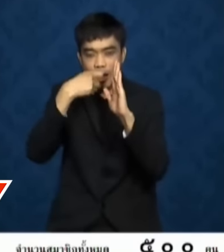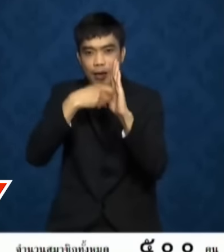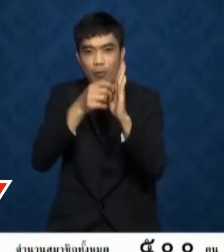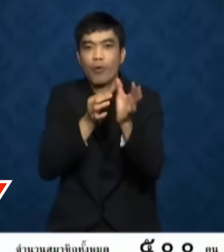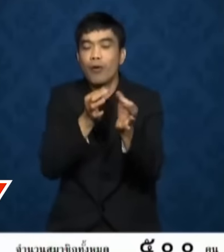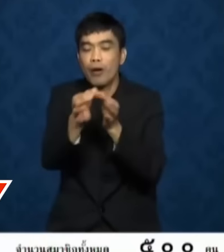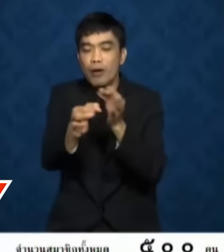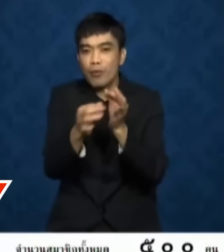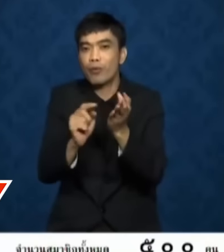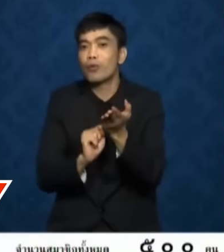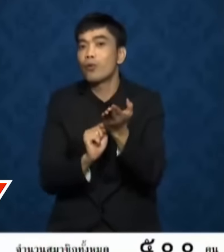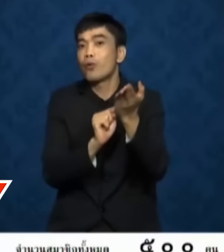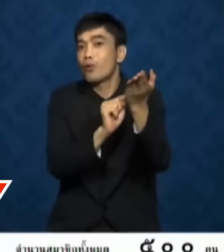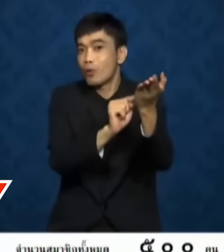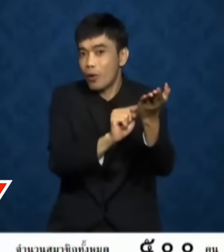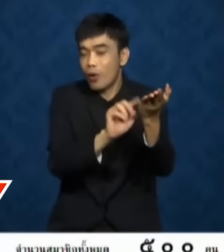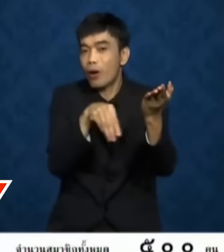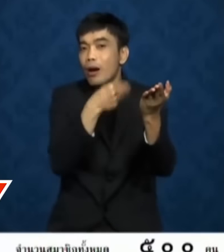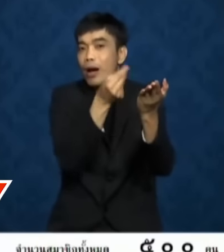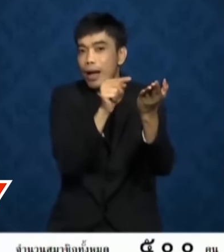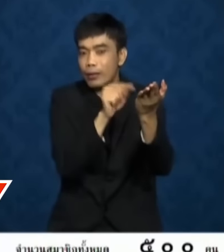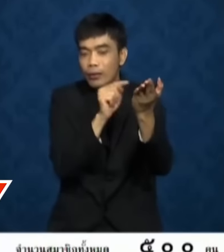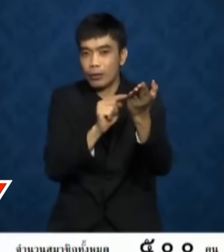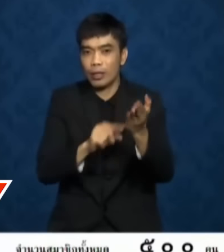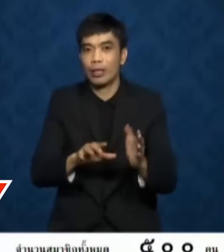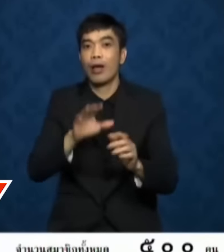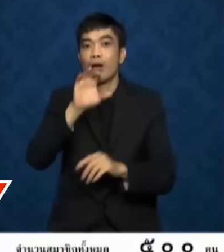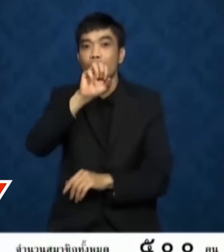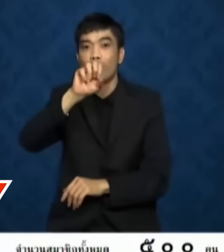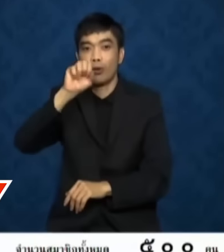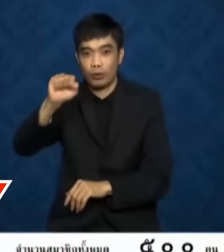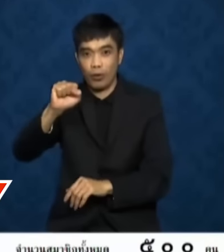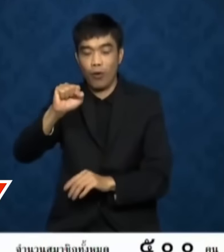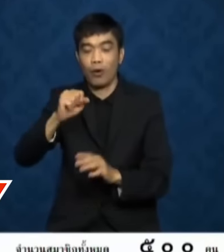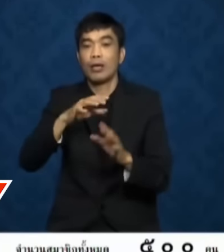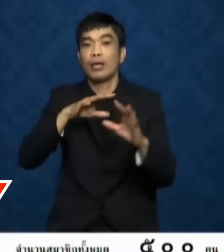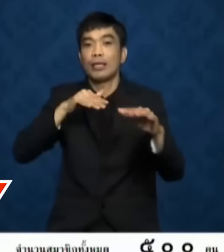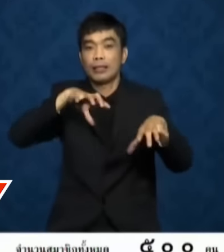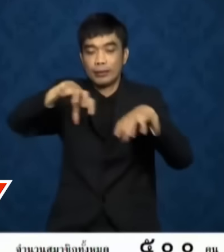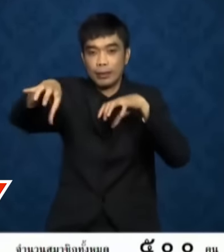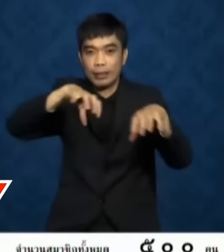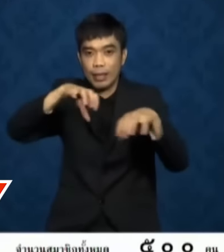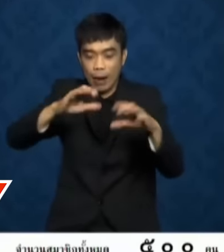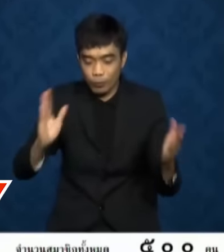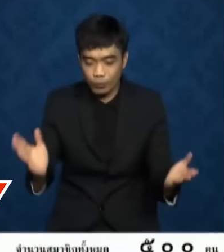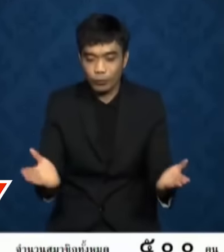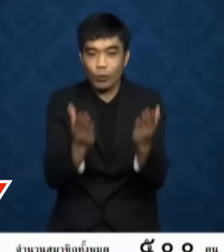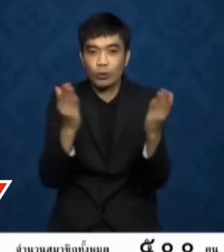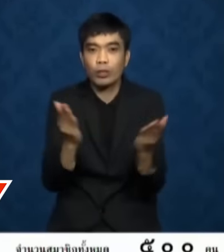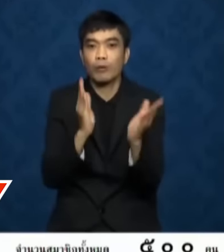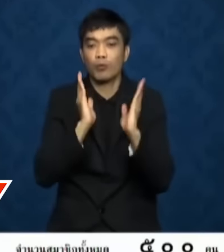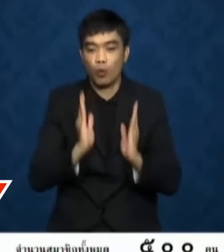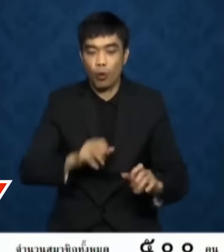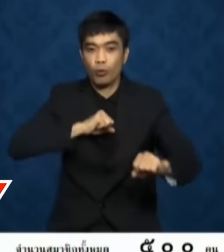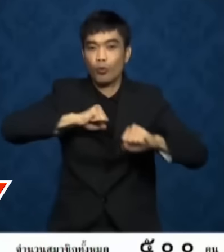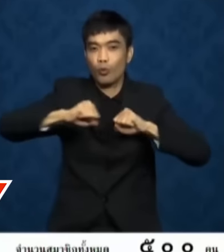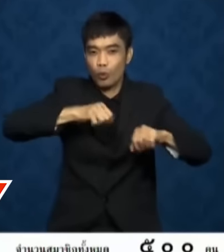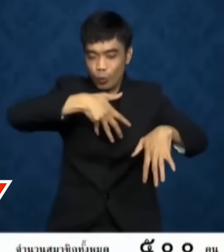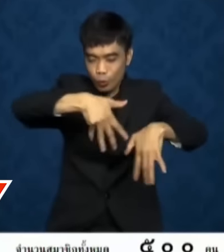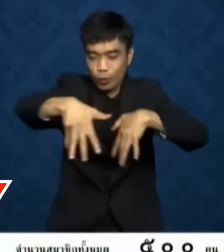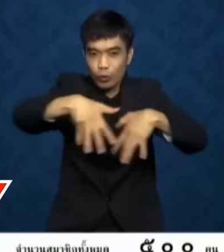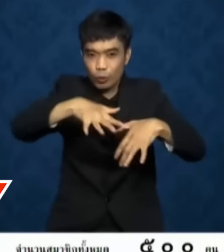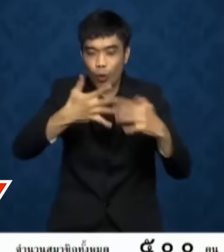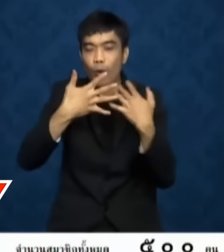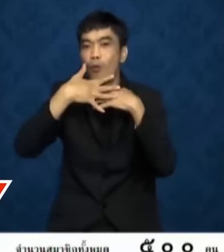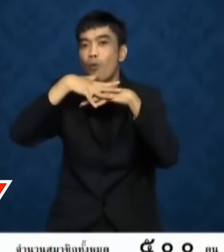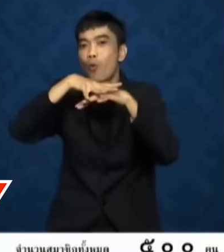เสนอยัตติเรื่องการขอให้สภาผู้แทนราษฎรนั้นจัดทำข้อเสนอในการส่งเสริมการมีส่วนร่วมของเยาวชนให้เป็นพลเมืองที่มีส่วนร่วมในระ